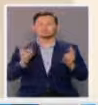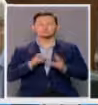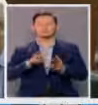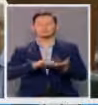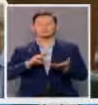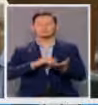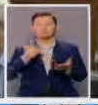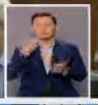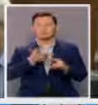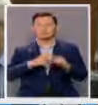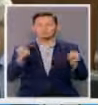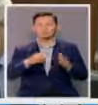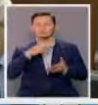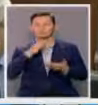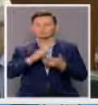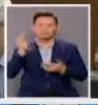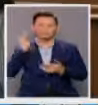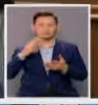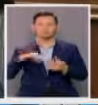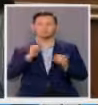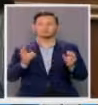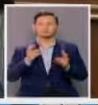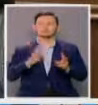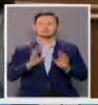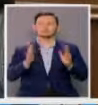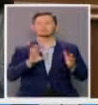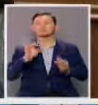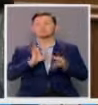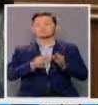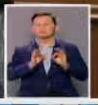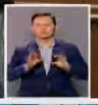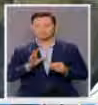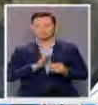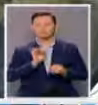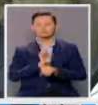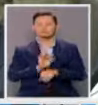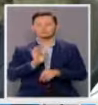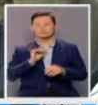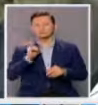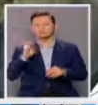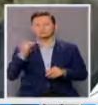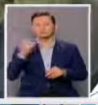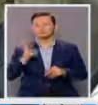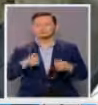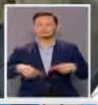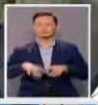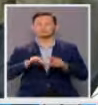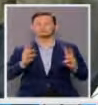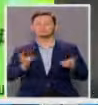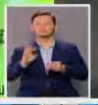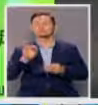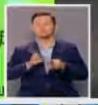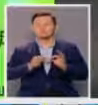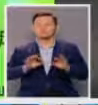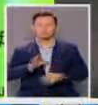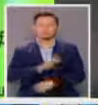тұрады. Басқосуда жауапты мекеме өкілдеріне қызыл жалынның алдын алу туралы айтылды. Сондай-ақ отырыста Ақжайық табиғи резерватында орын алған өрт